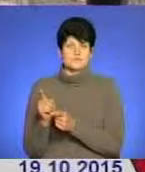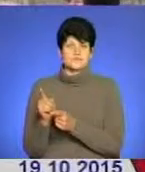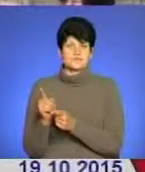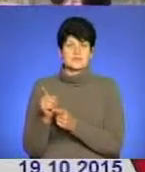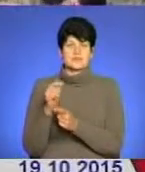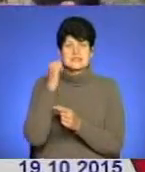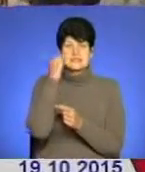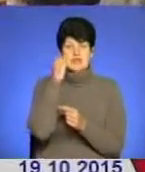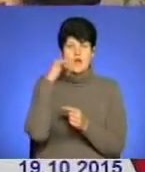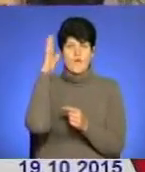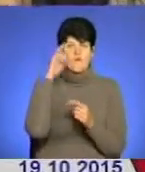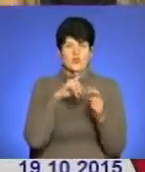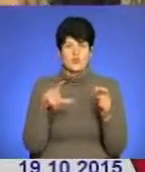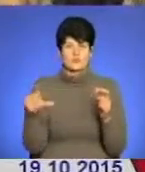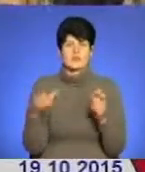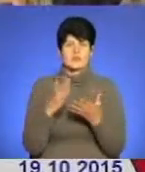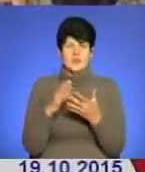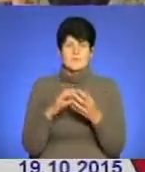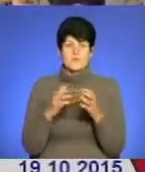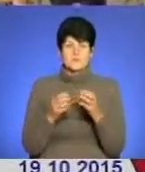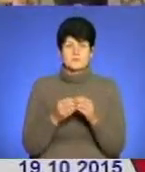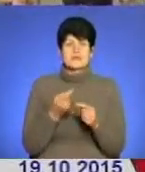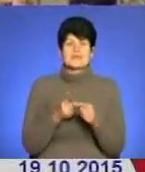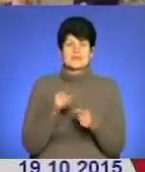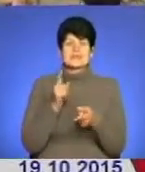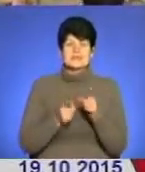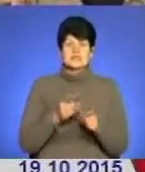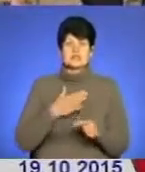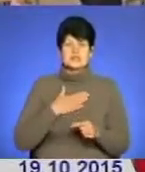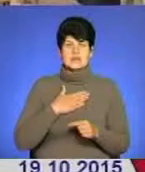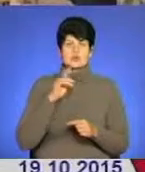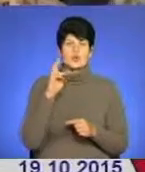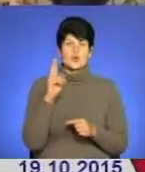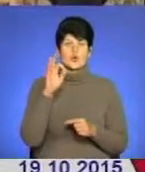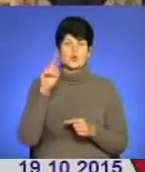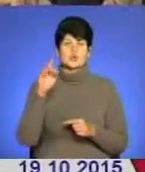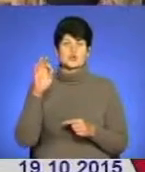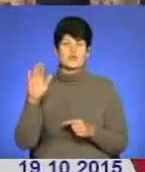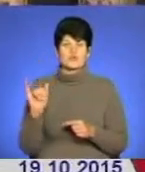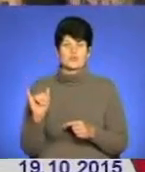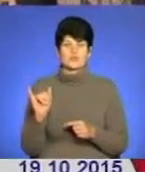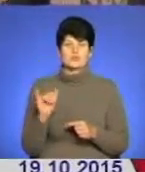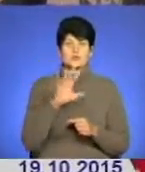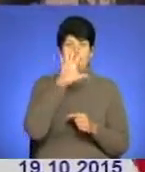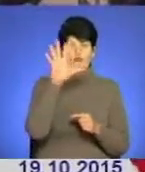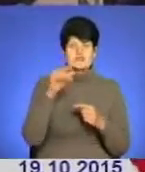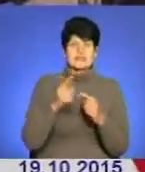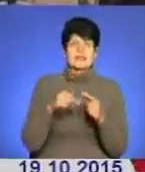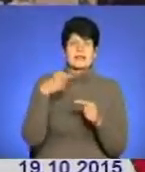системою водогону. Чи стане його проблемою? Є. Це дійсно через нашу Козову, фактично до всіх